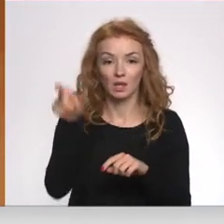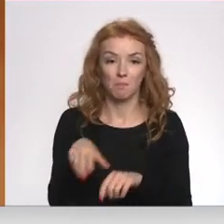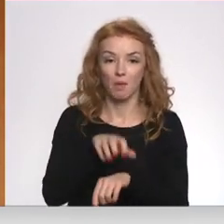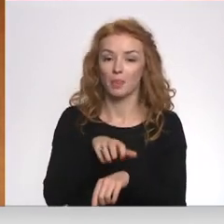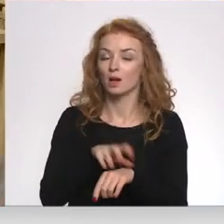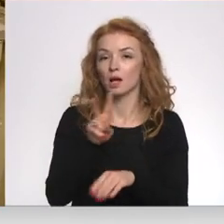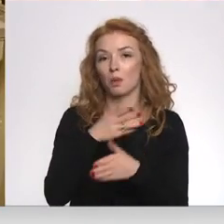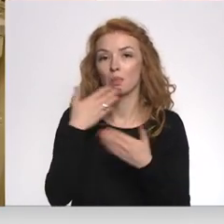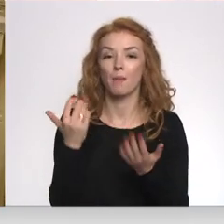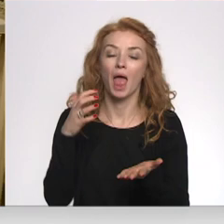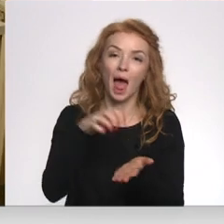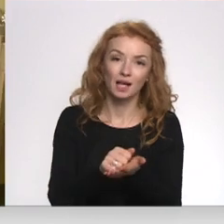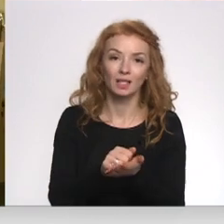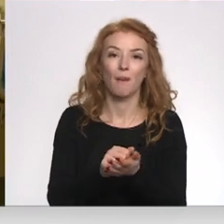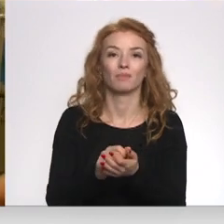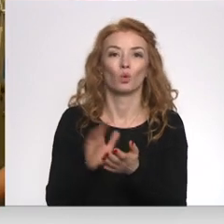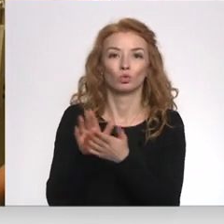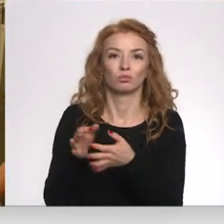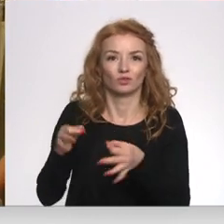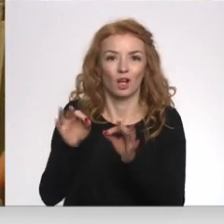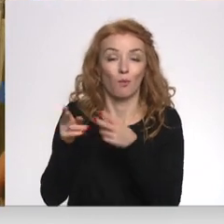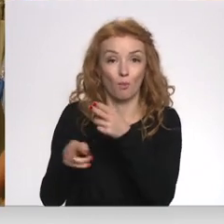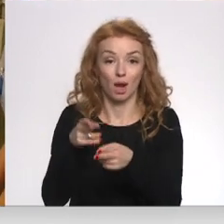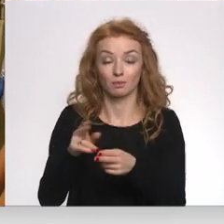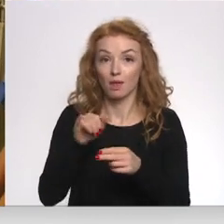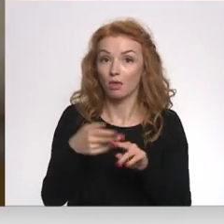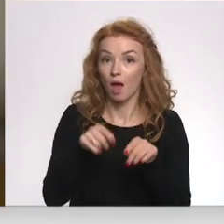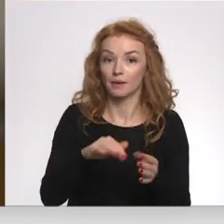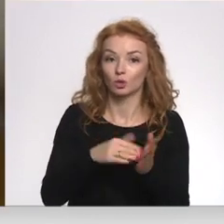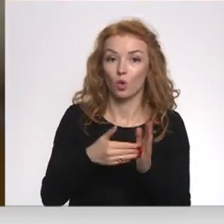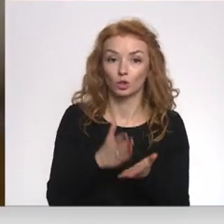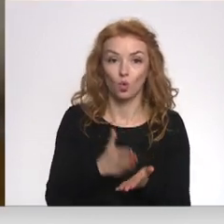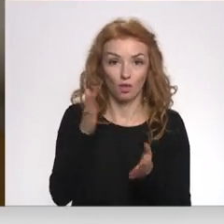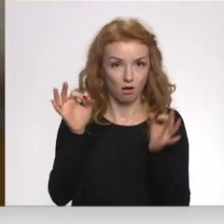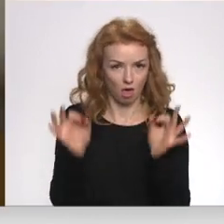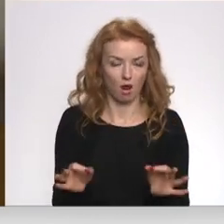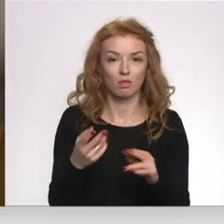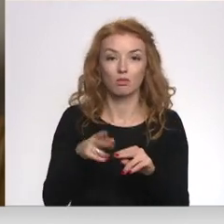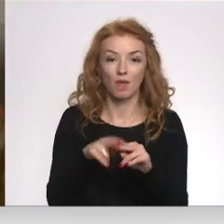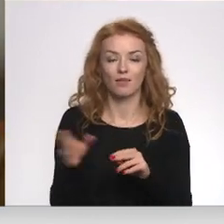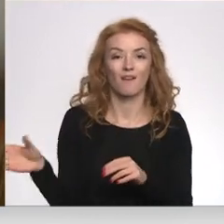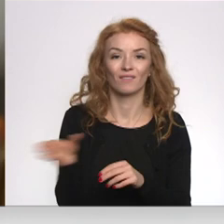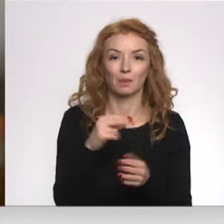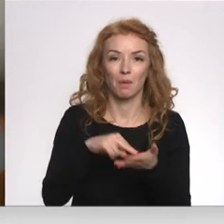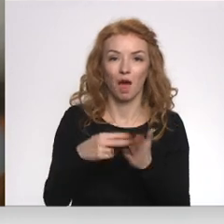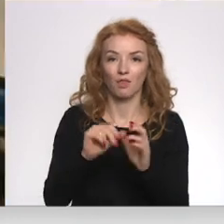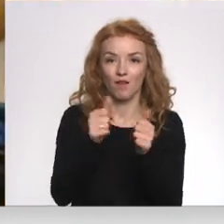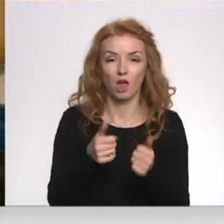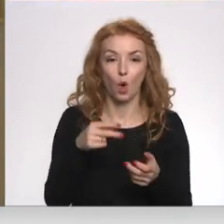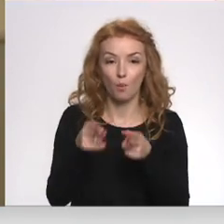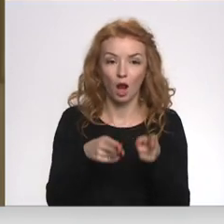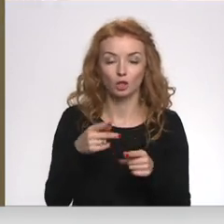nebija aizņemti plānveida vai akūtajās operācijās. Ja tāda situācija notiktu realitātē, tad visas plānveida operācijas